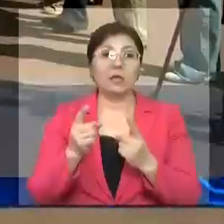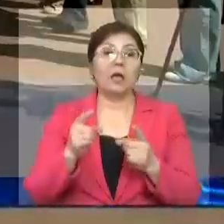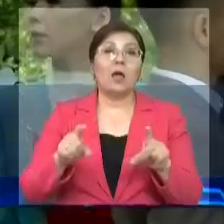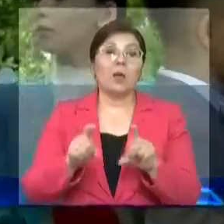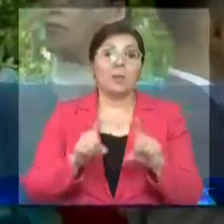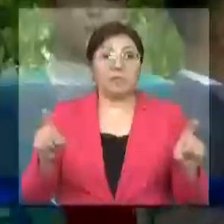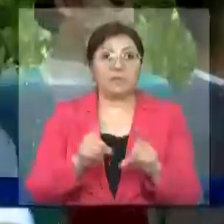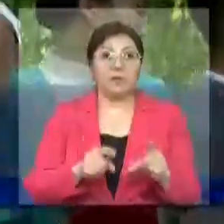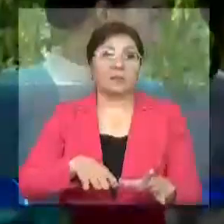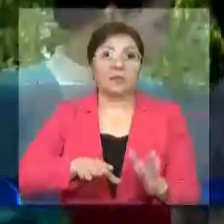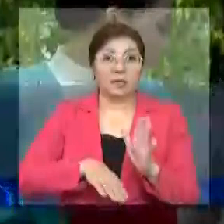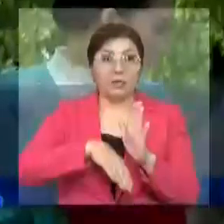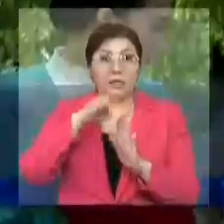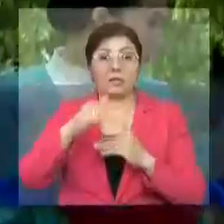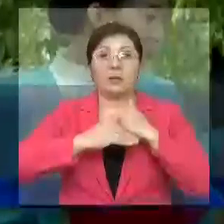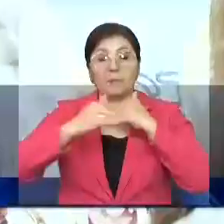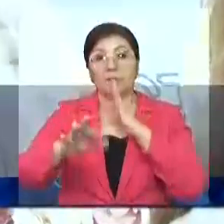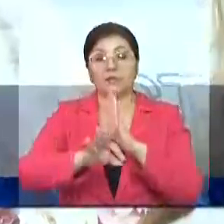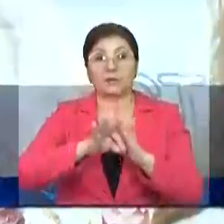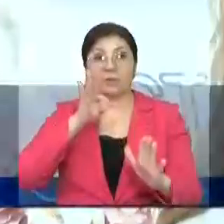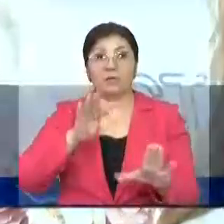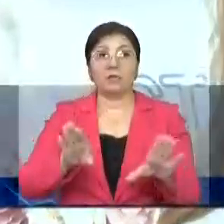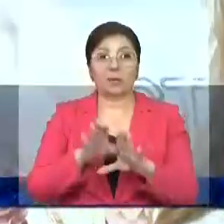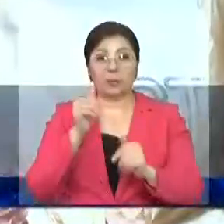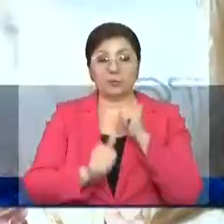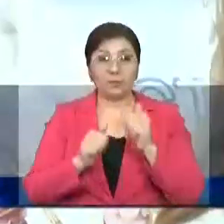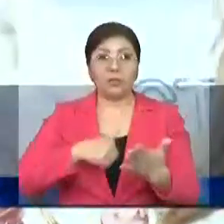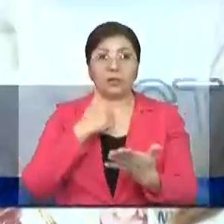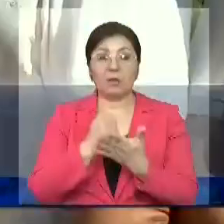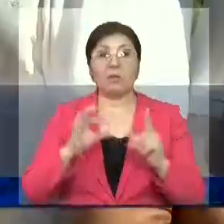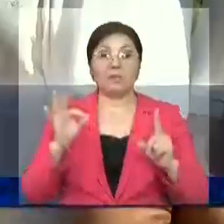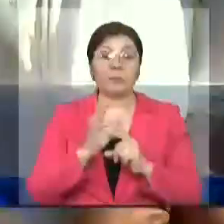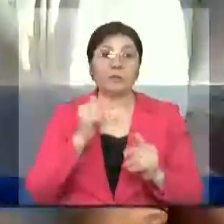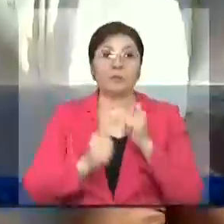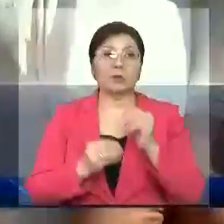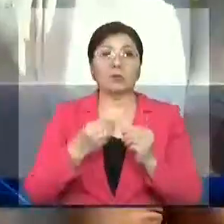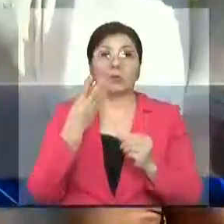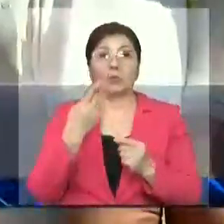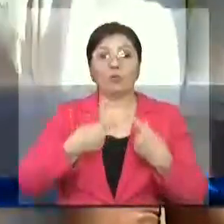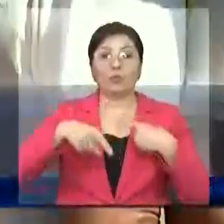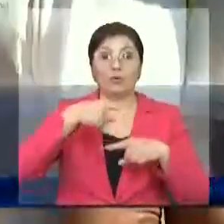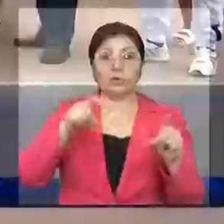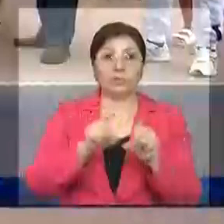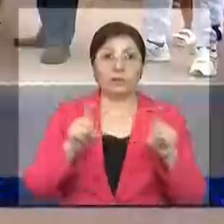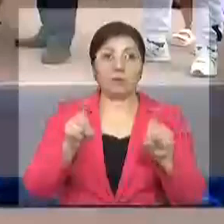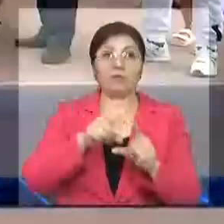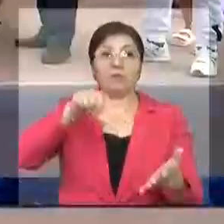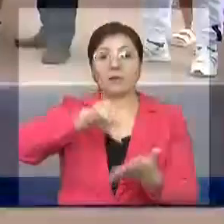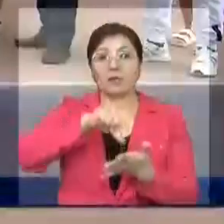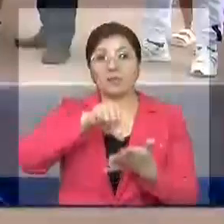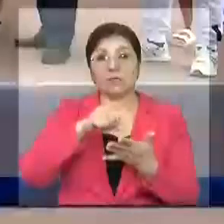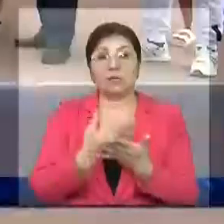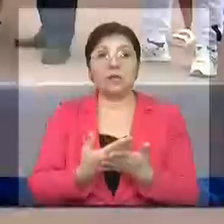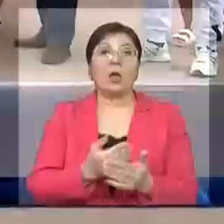арасында ең жақсы абаттандырылған аумақты анықтау. Бұл сайыстың басты мақсаты байқауға 14 кәсіпкерлік нысан қатысты. Қатысушылар